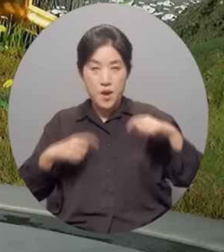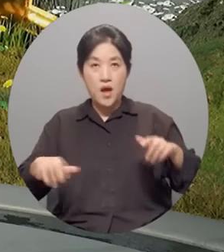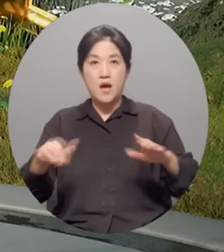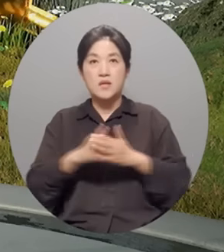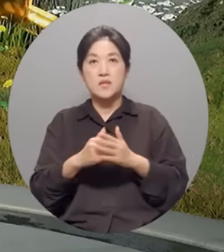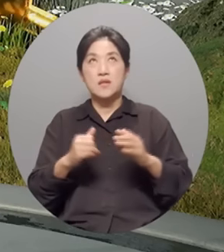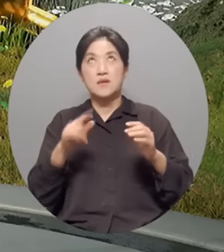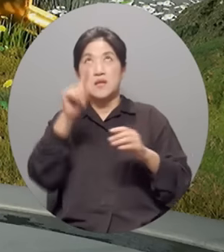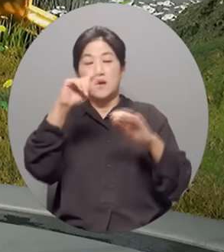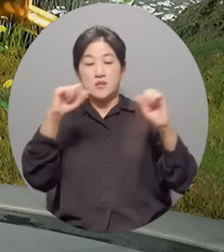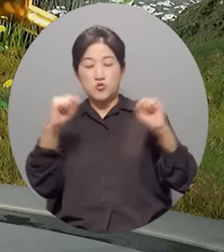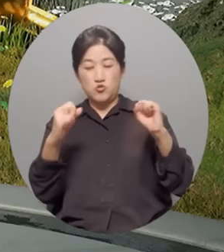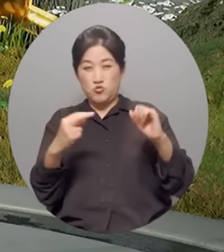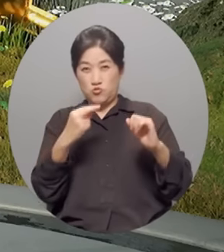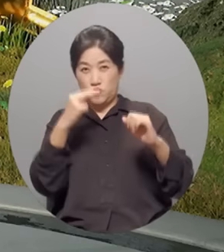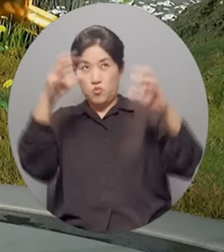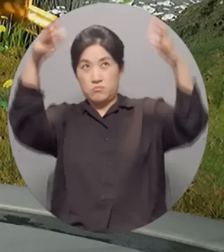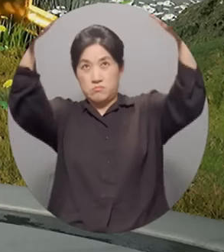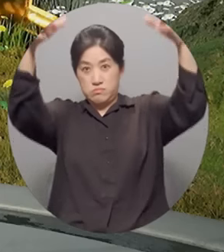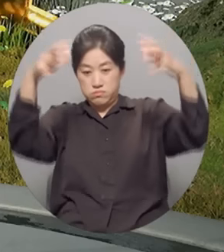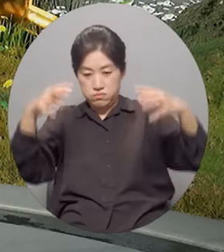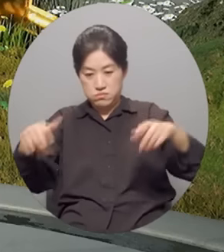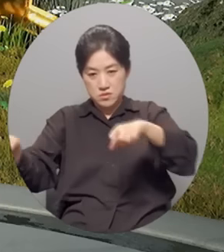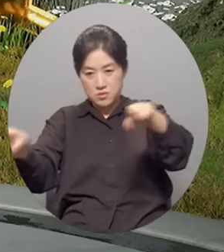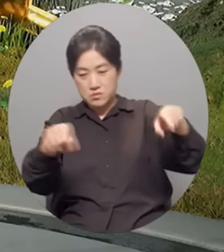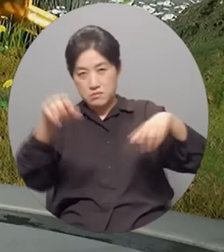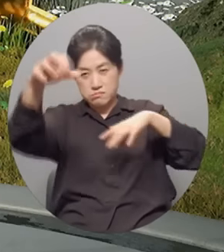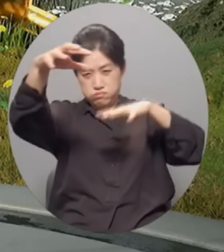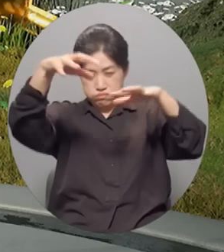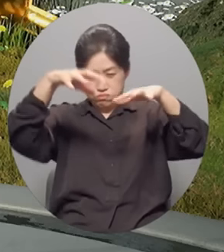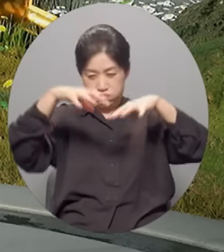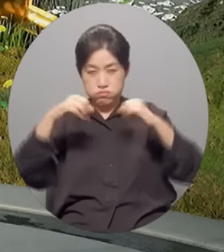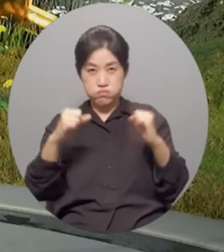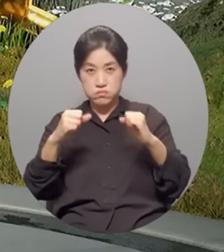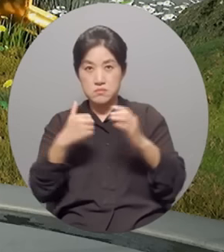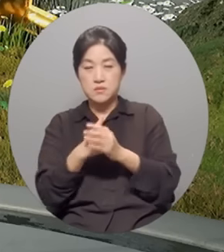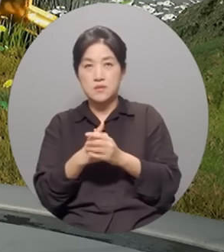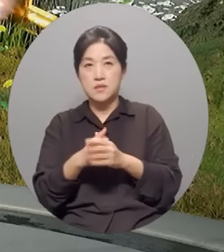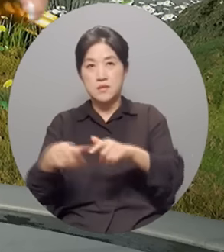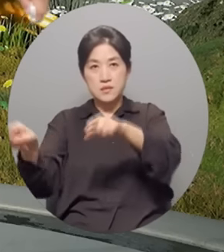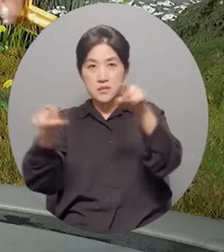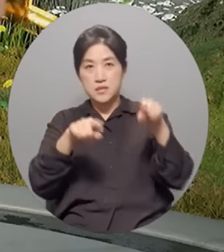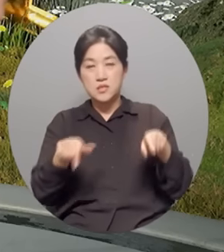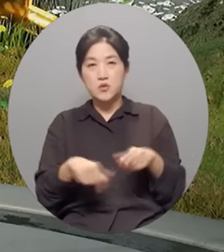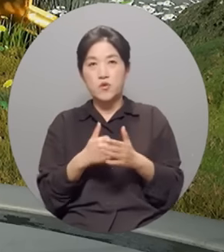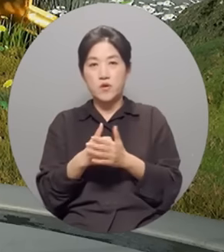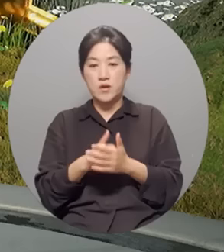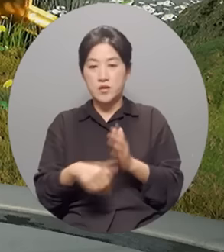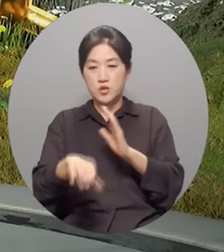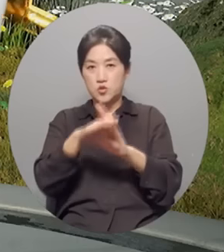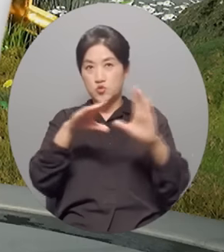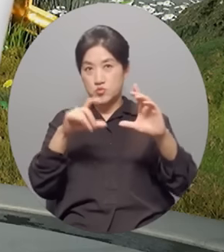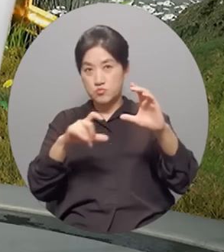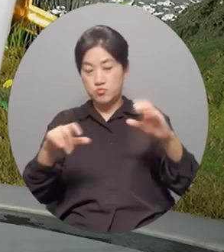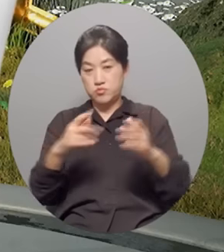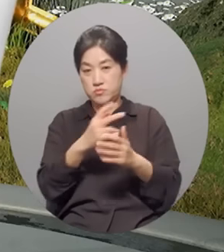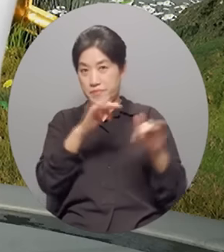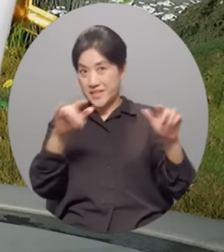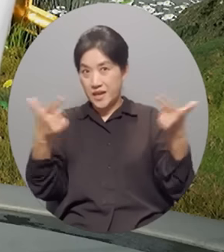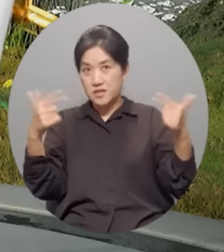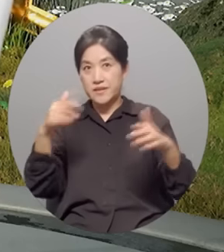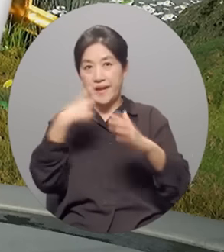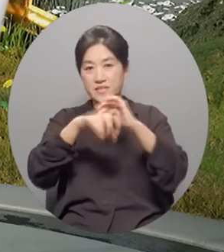강한 창 공기가 내려오면서 대부분 지방을 뒤 덮겠다는 지방의 아침 최저 기온이